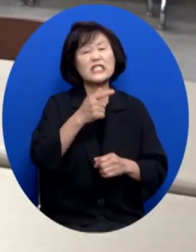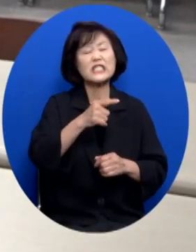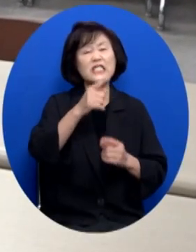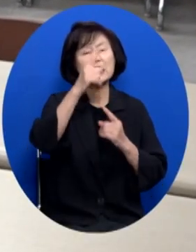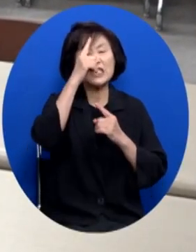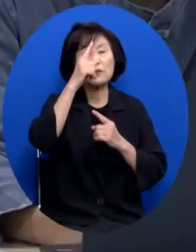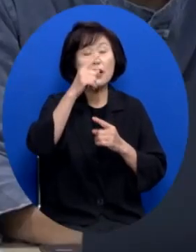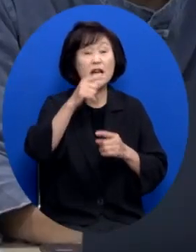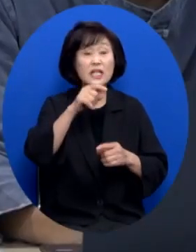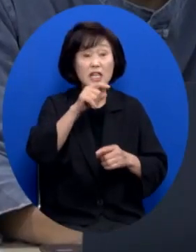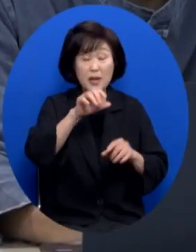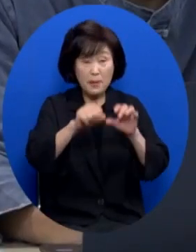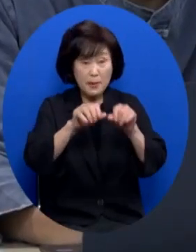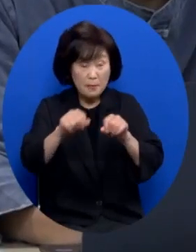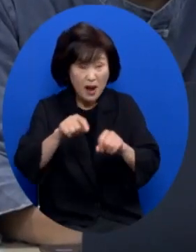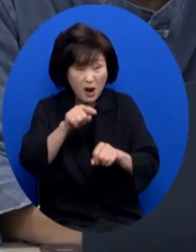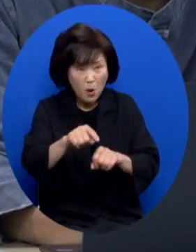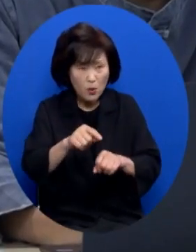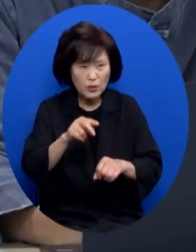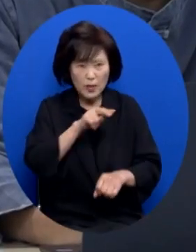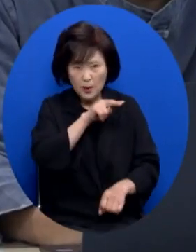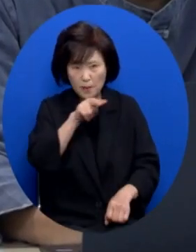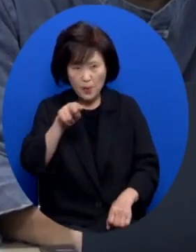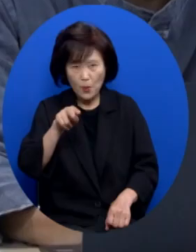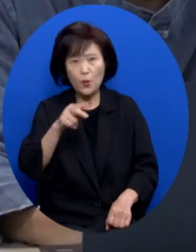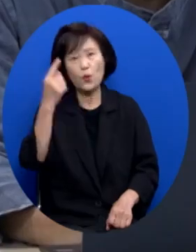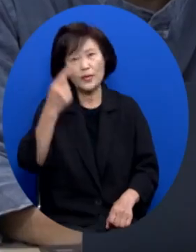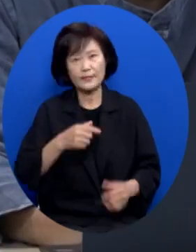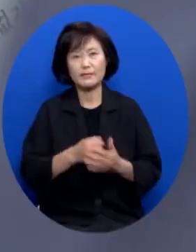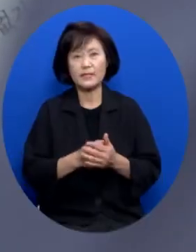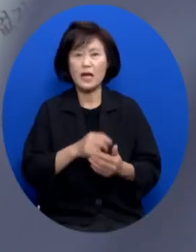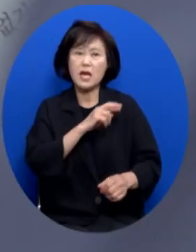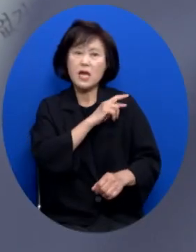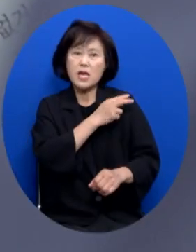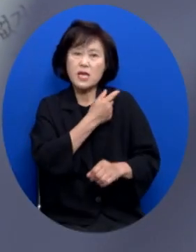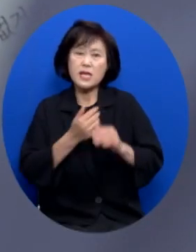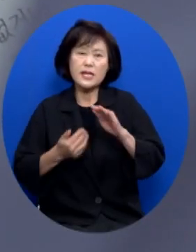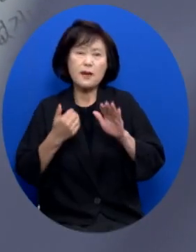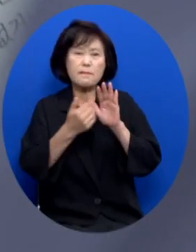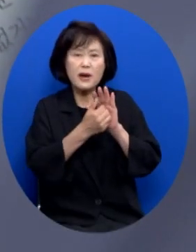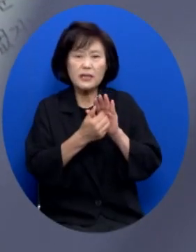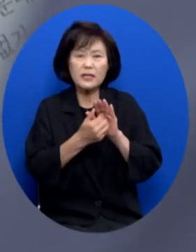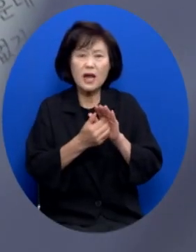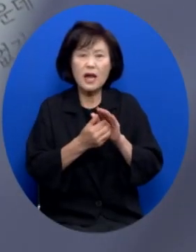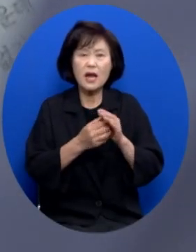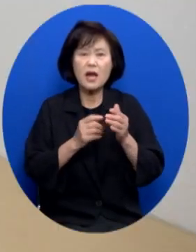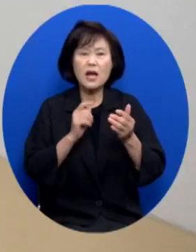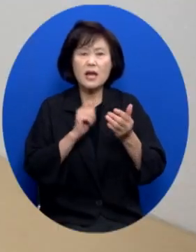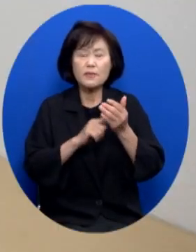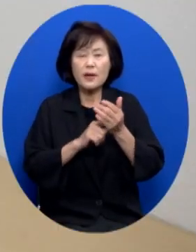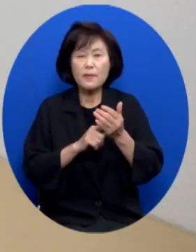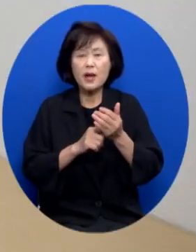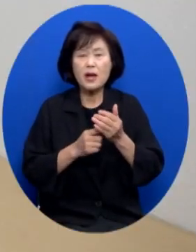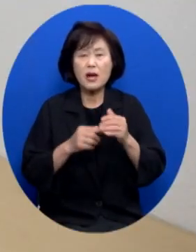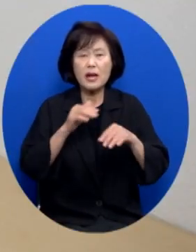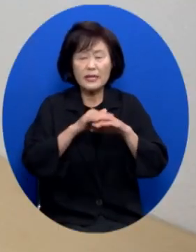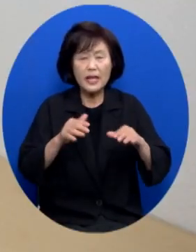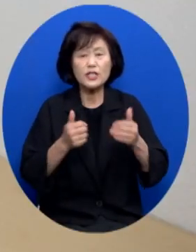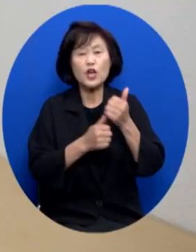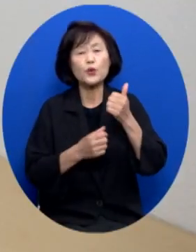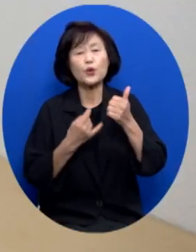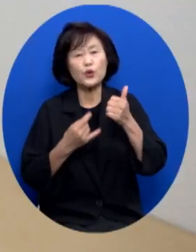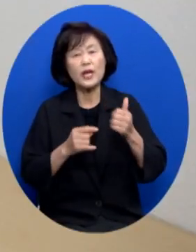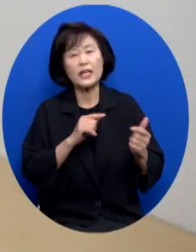교주 성지화 작업 현장을 시찰했습니다. 이단 사이비 대책위원회 위원들을 협조해서 같이 지금 대책을